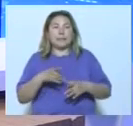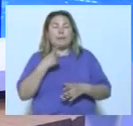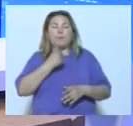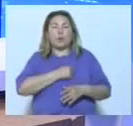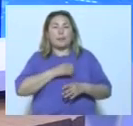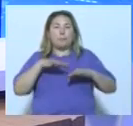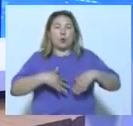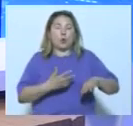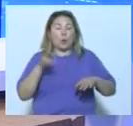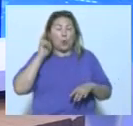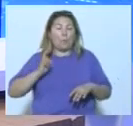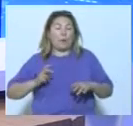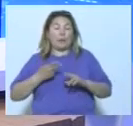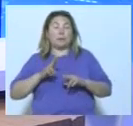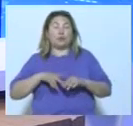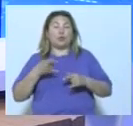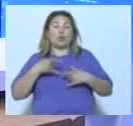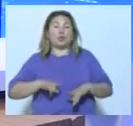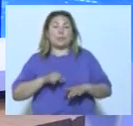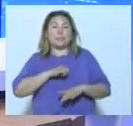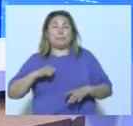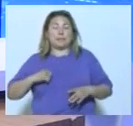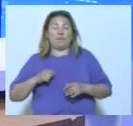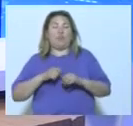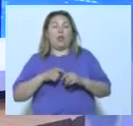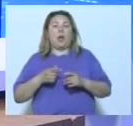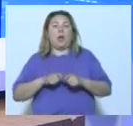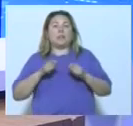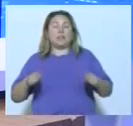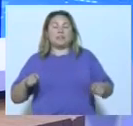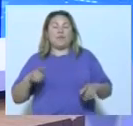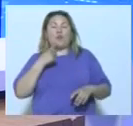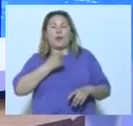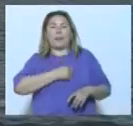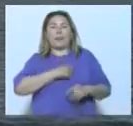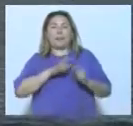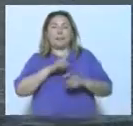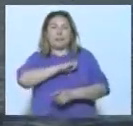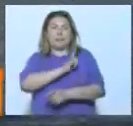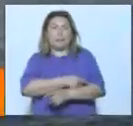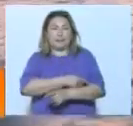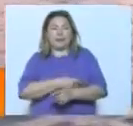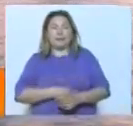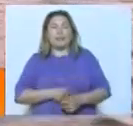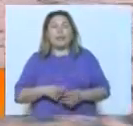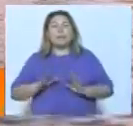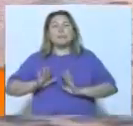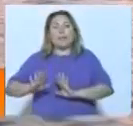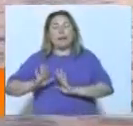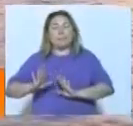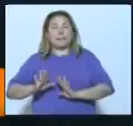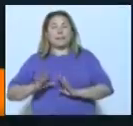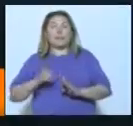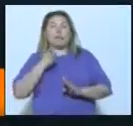военных моряков этот день символизирует рождение самостоятельного формирования вооруженных сил страны. Заместитель главнокомандующего